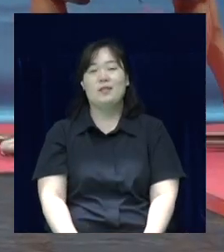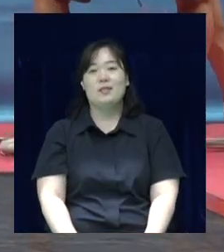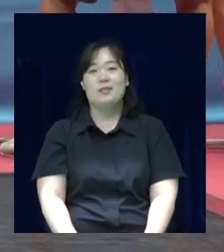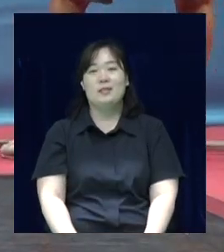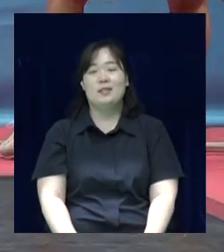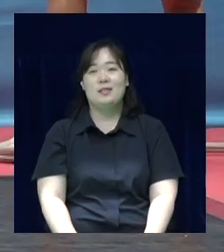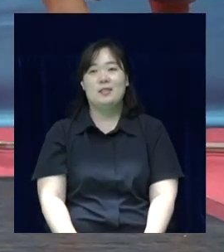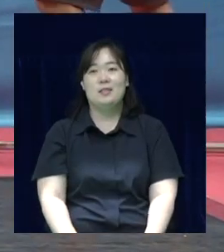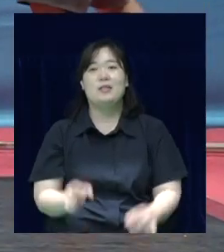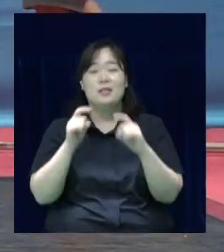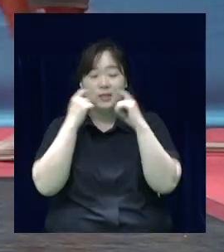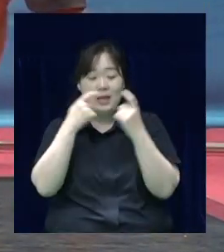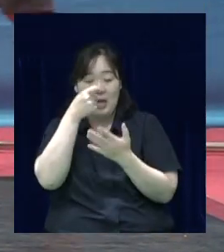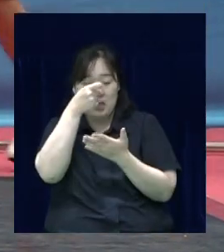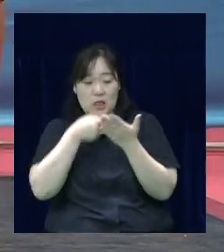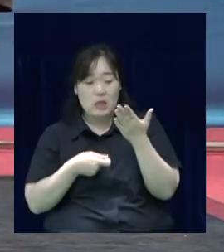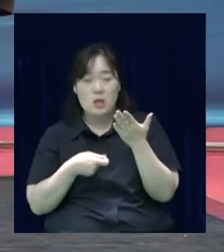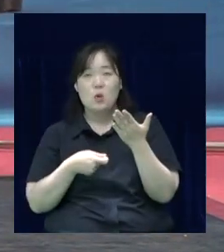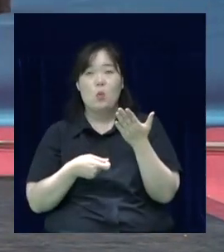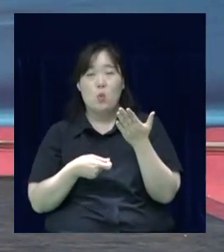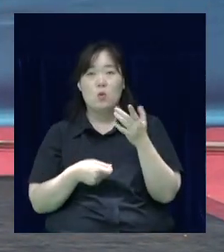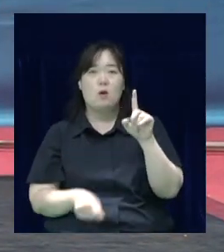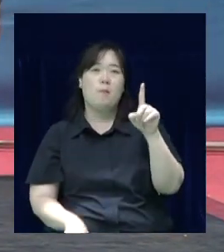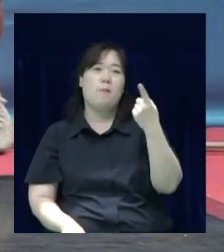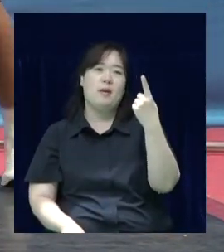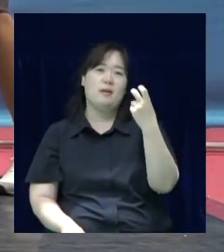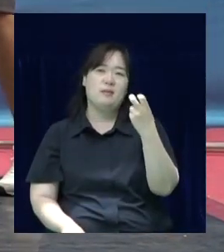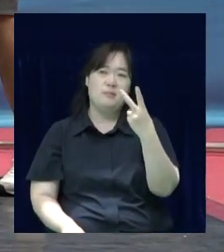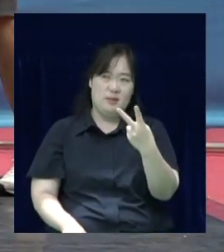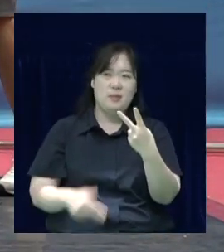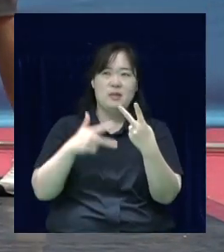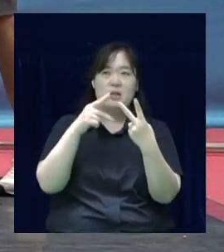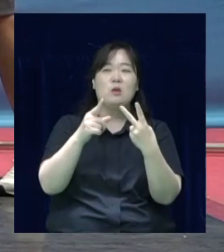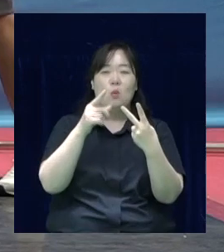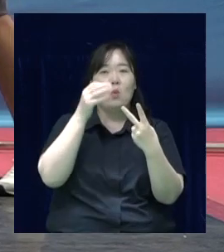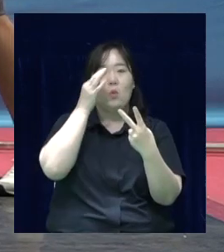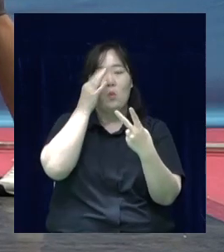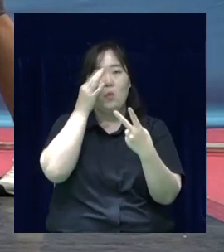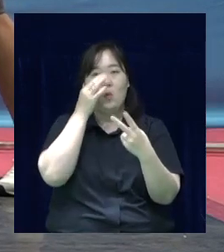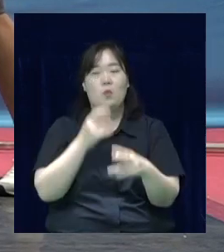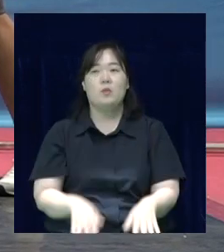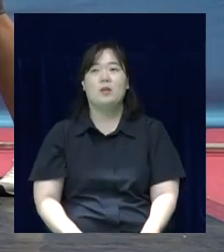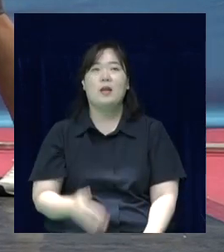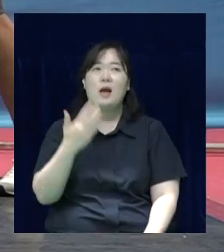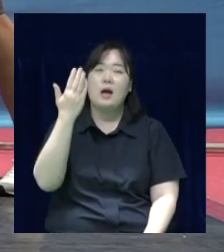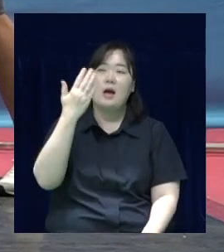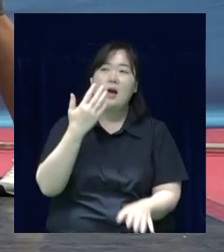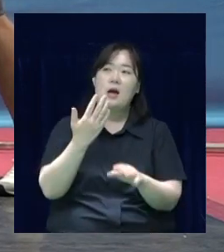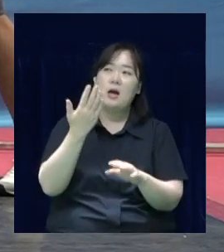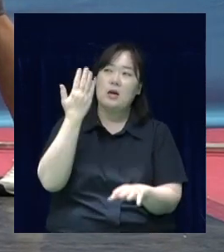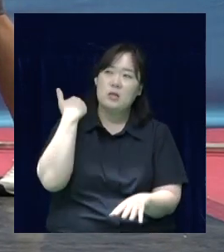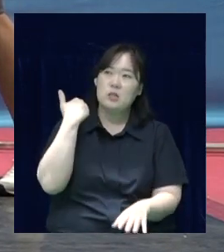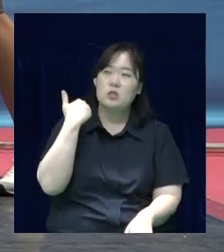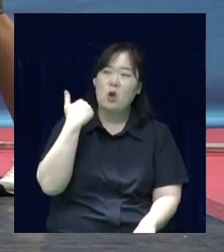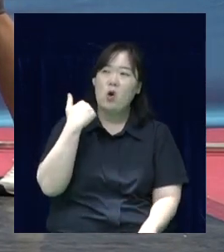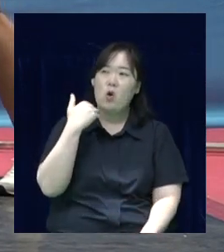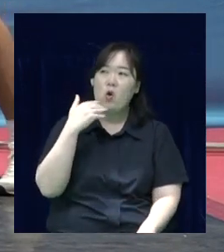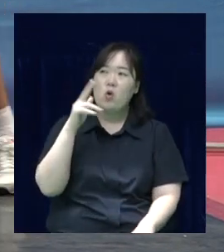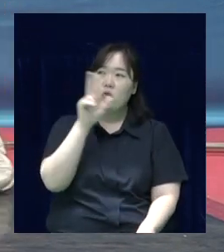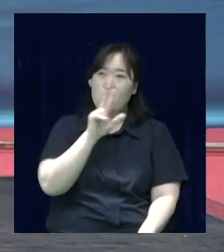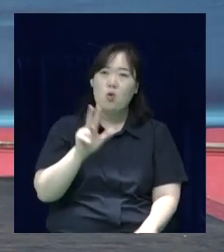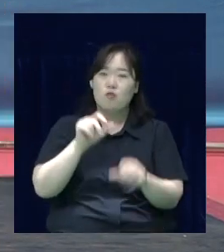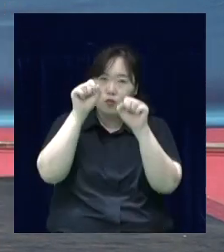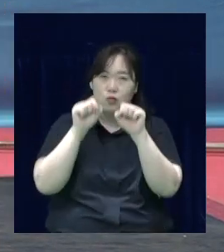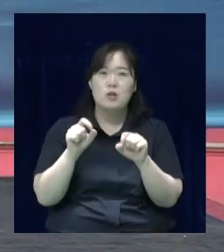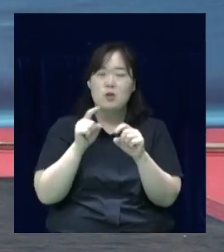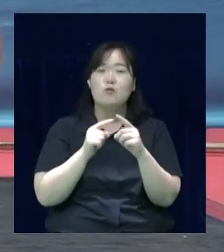박정훈 선수의 개인 기록은 그 122kg로 네. 나와 있습니다. 그래서 지난 전국체전에서 마이너스 65kg급에서 3위 입상한